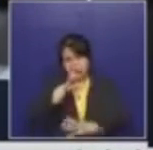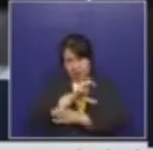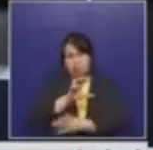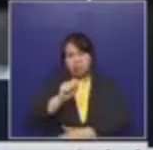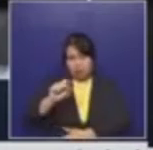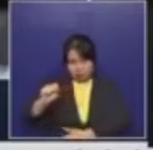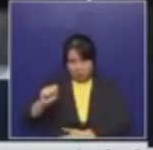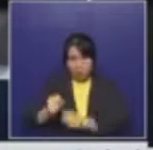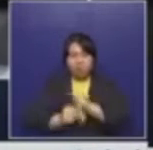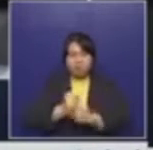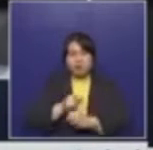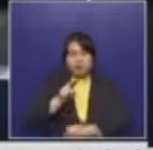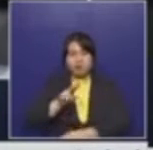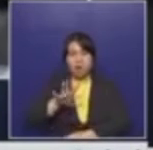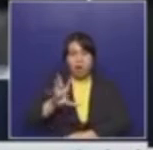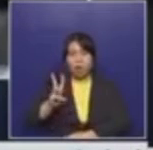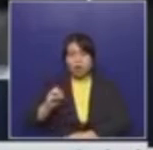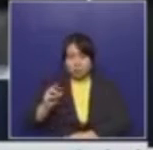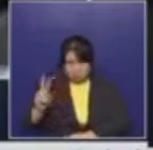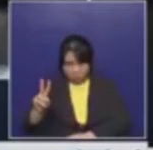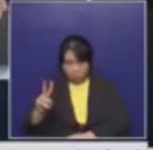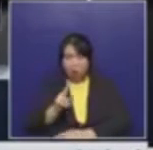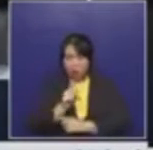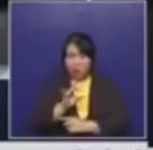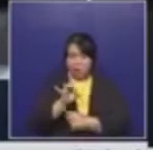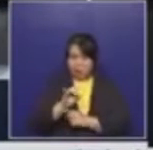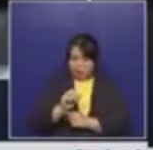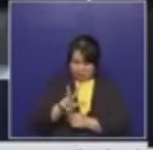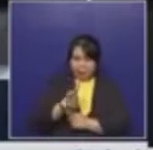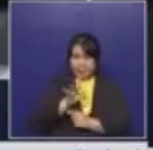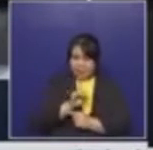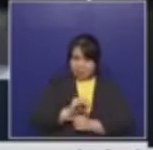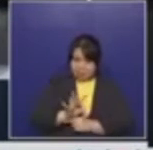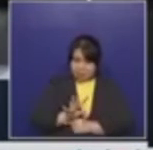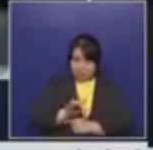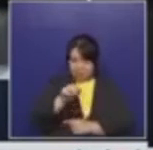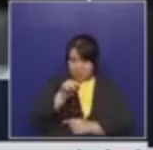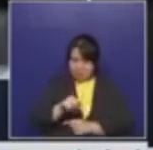อนุมาตรา๒ครับท่านประธานตรงจุดนี้นะครับทำอาหารเราจะเห็นว่าการประชุมเนี่ยไม่ได้กำหนดเอาไว้ให้ชัดเจนจะต้องย้อนกลับมานะครับในตัวพรบเนี่ยไม่ได้กำหนดให้ชัดเจนนะครับว่าต้องทำอย่างไรจะต้องย้อนกลับมาดูนะครับว่าข้อบังคับการประชุมสภาผู้แทนราษฎรพ.ศ2562ข้อ 83ประกอบกับข้อ 84